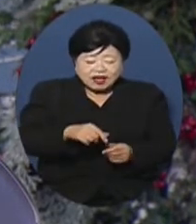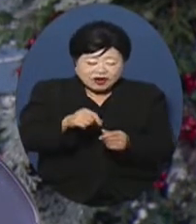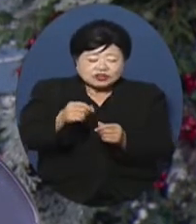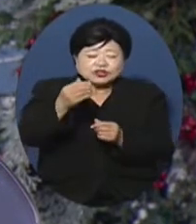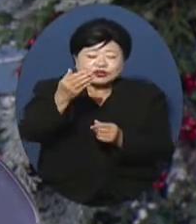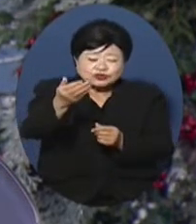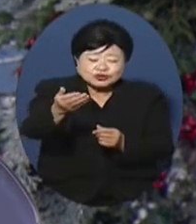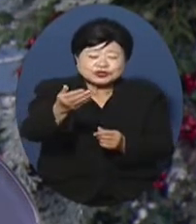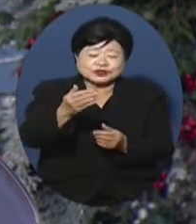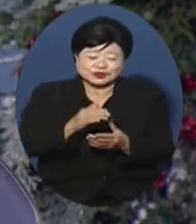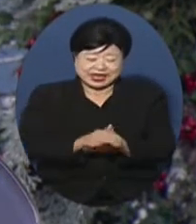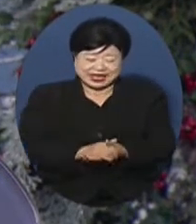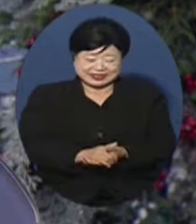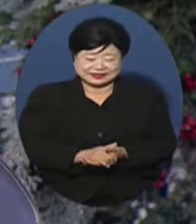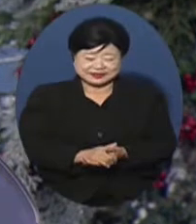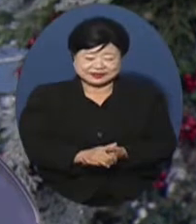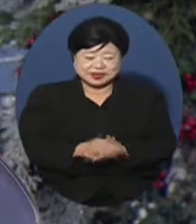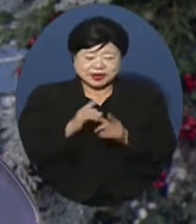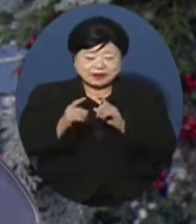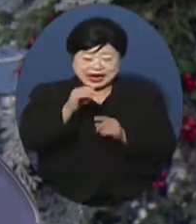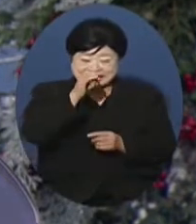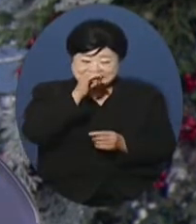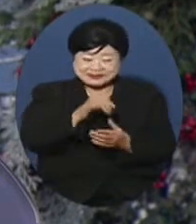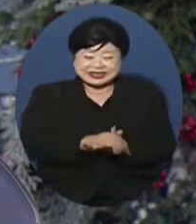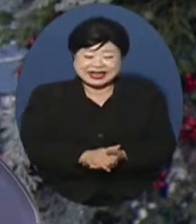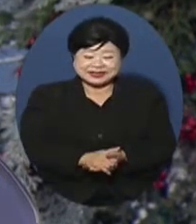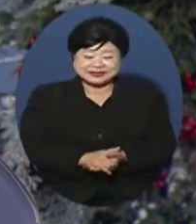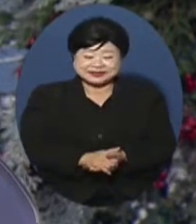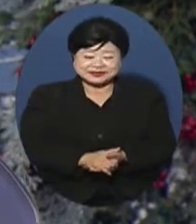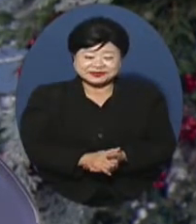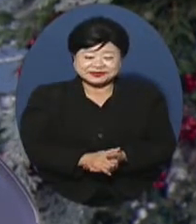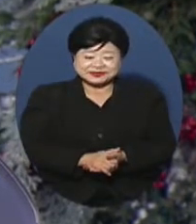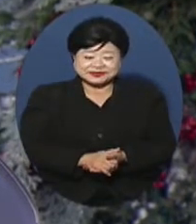했어요 건지 시민도 자라고 말하고 있습니다